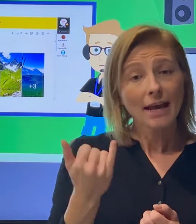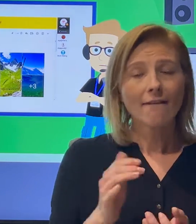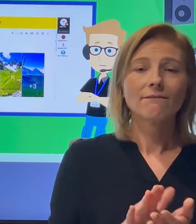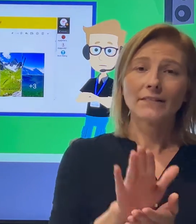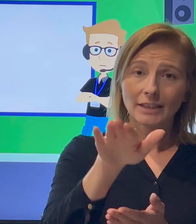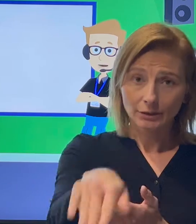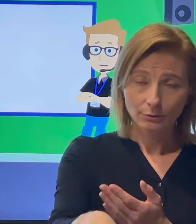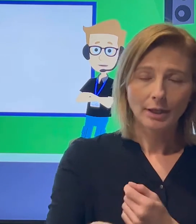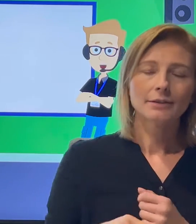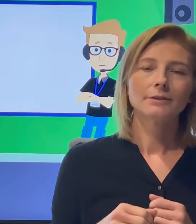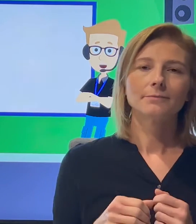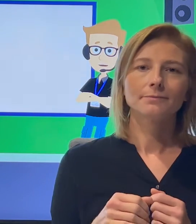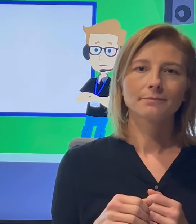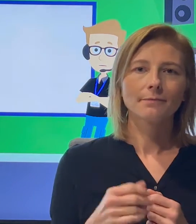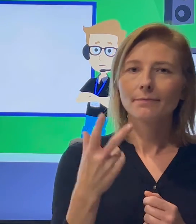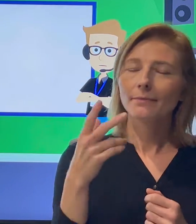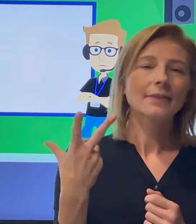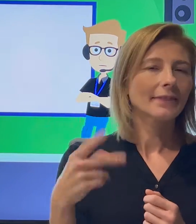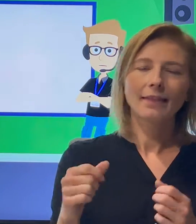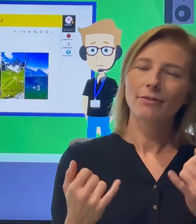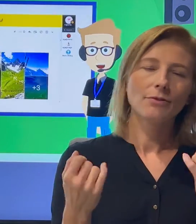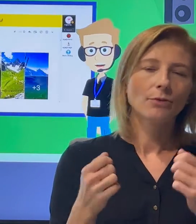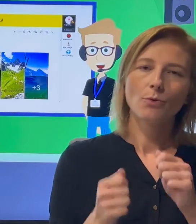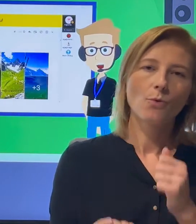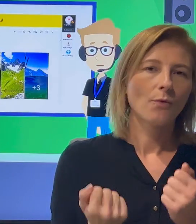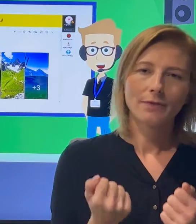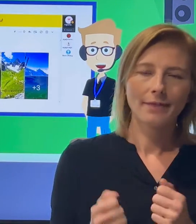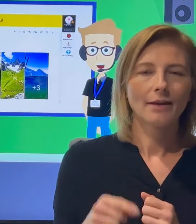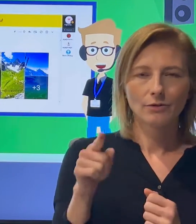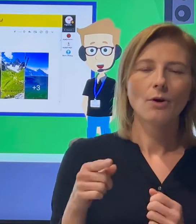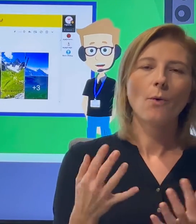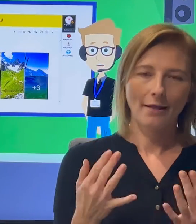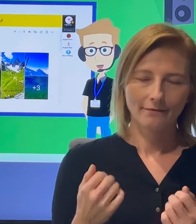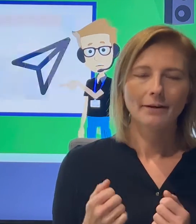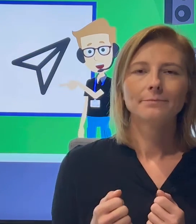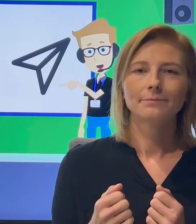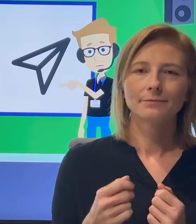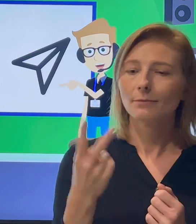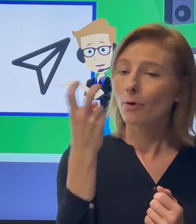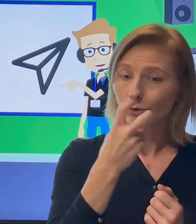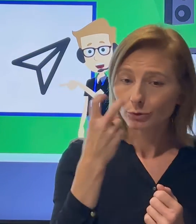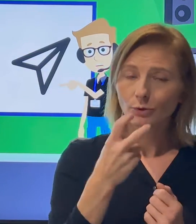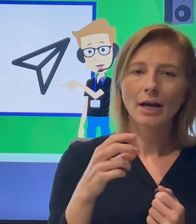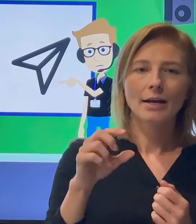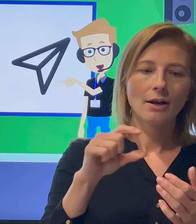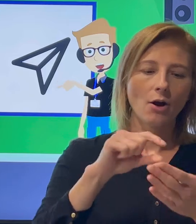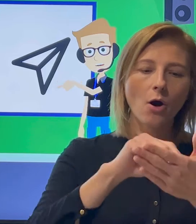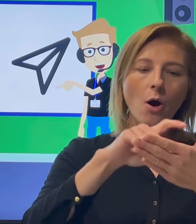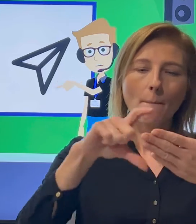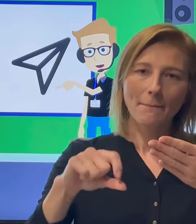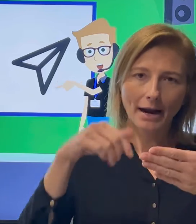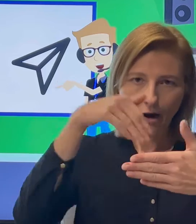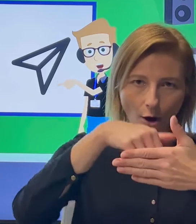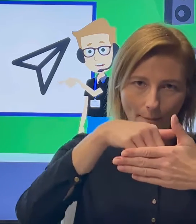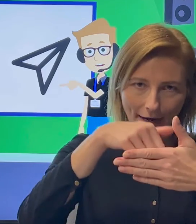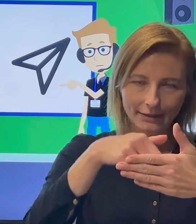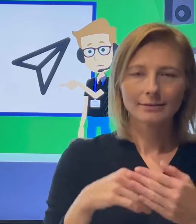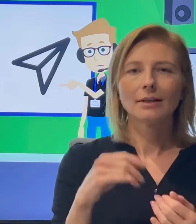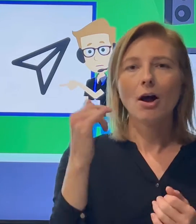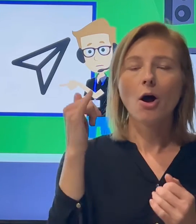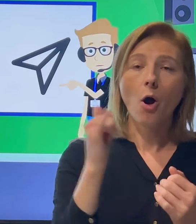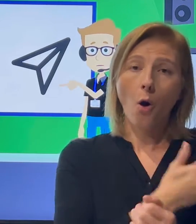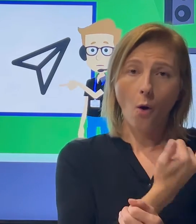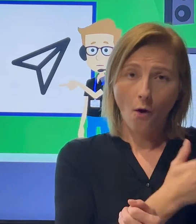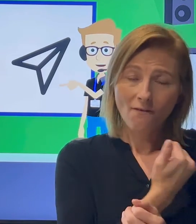wiadomość? Nic prostszego. Na głównej stronie mailowej poszukaj ikonki koperty, ołówka lub potocznego